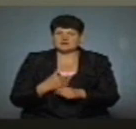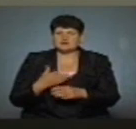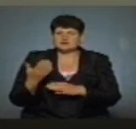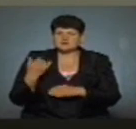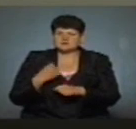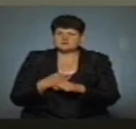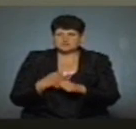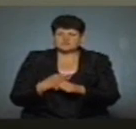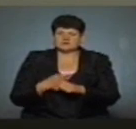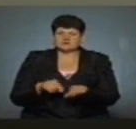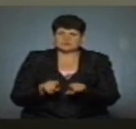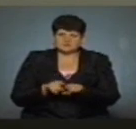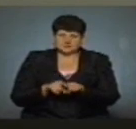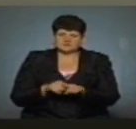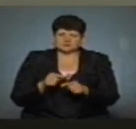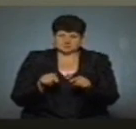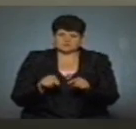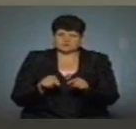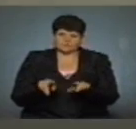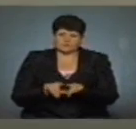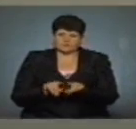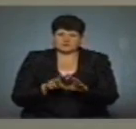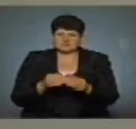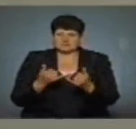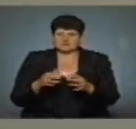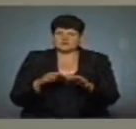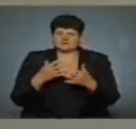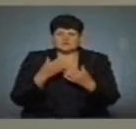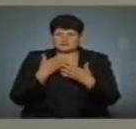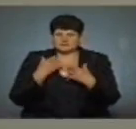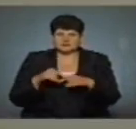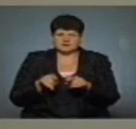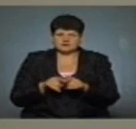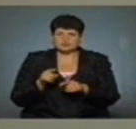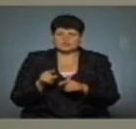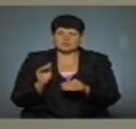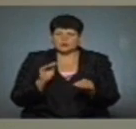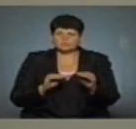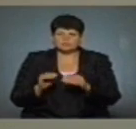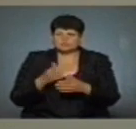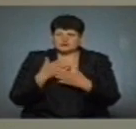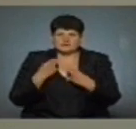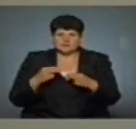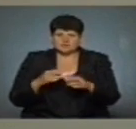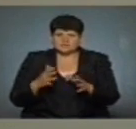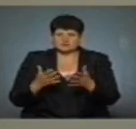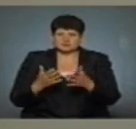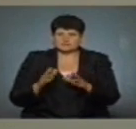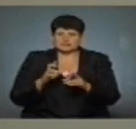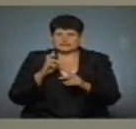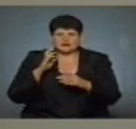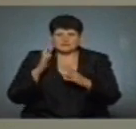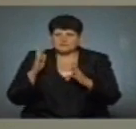на IQ5, теж компанії «Біорад». Зараз вони вже зняті з виробництва, до них комплектуючих не продають, тому якщо б ми, не дай